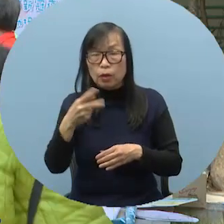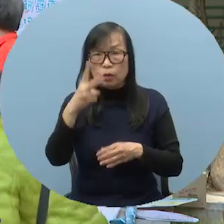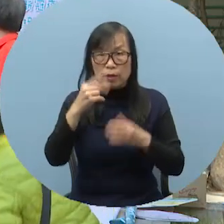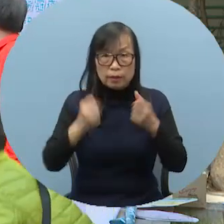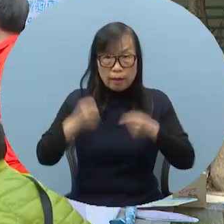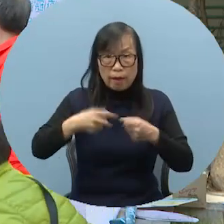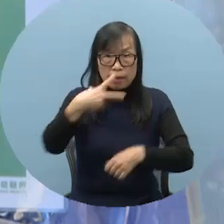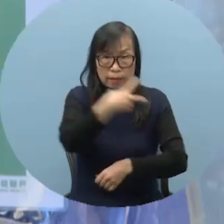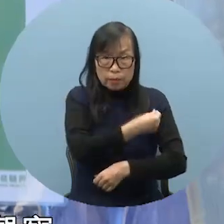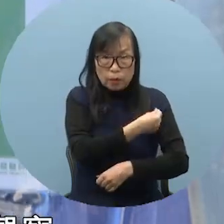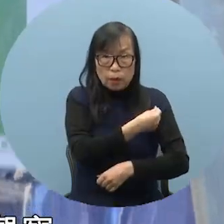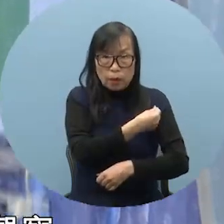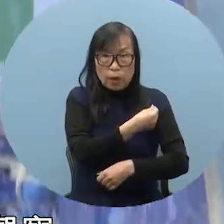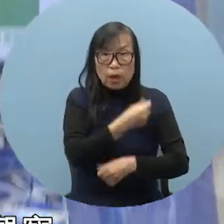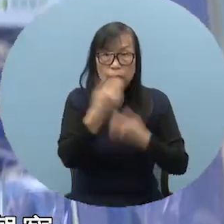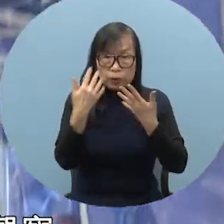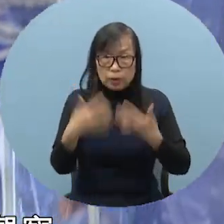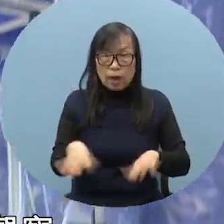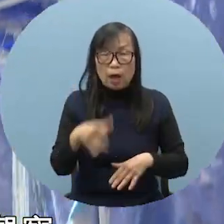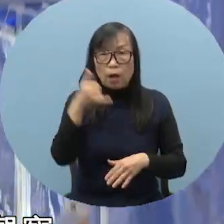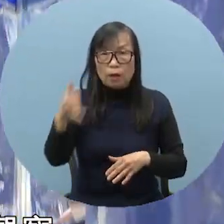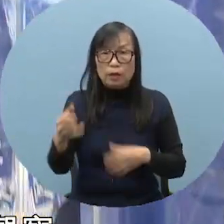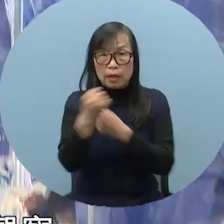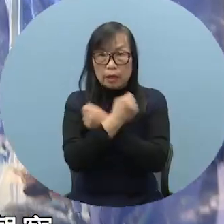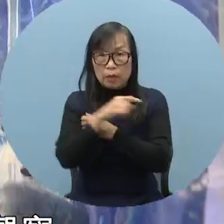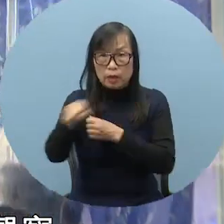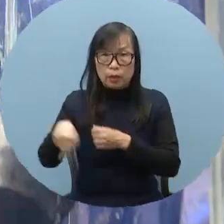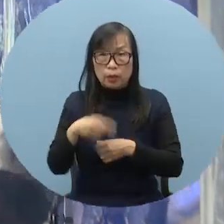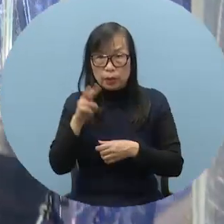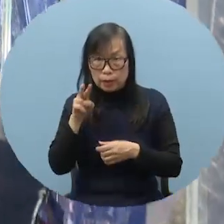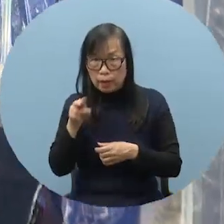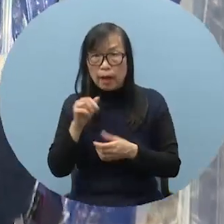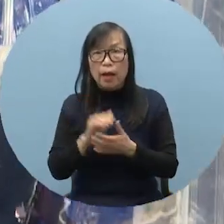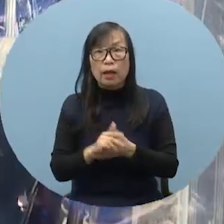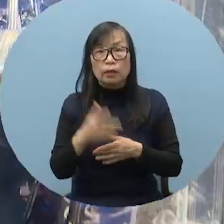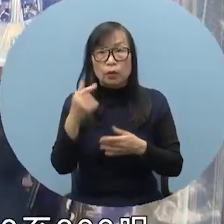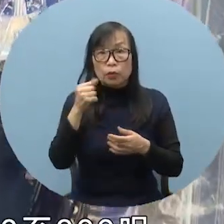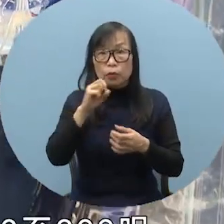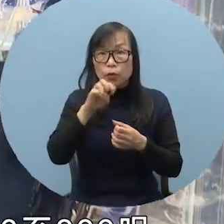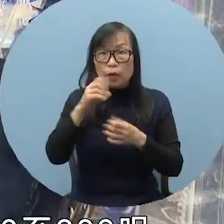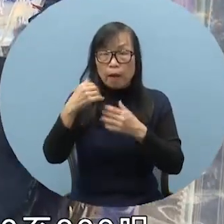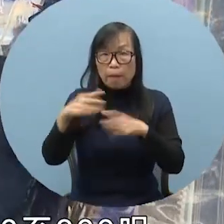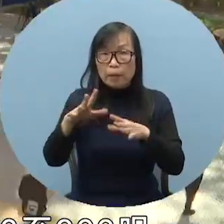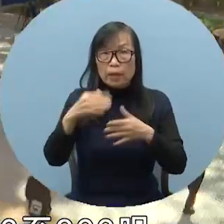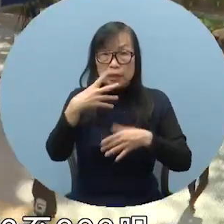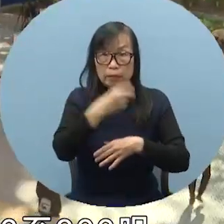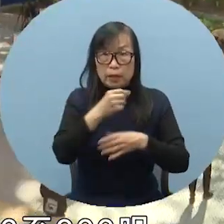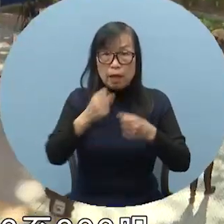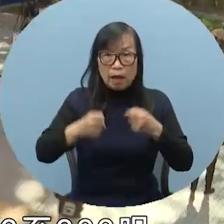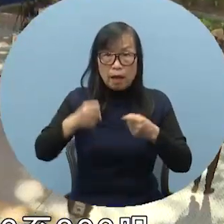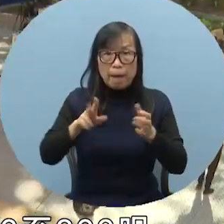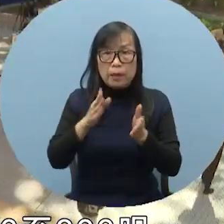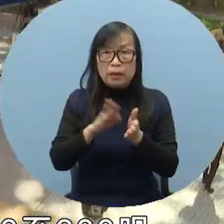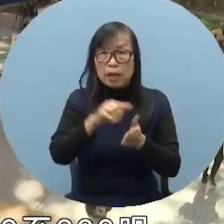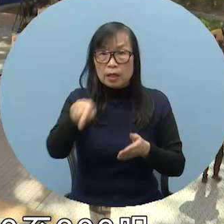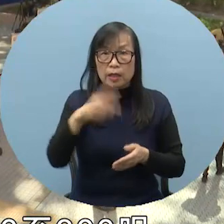针，完成之后落车到休息区观察。基于功能布局，接种车停泊位置面积要